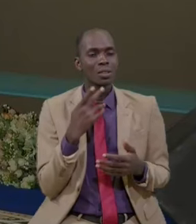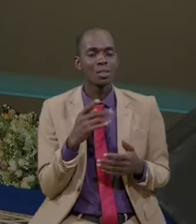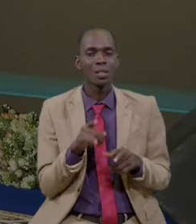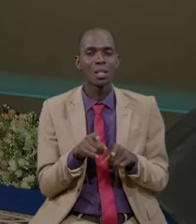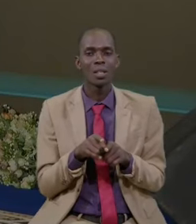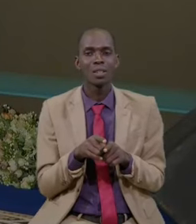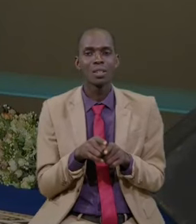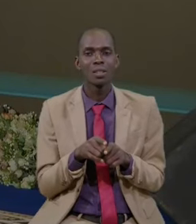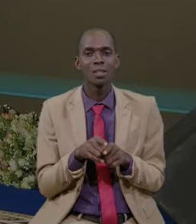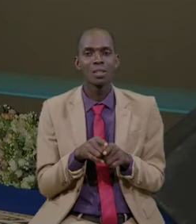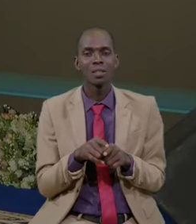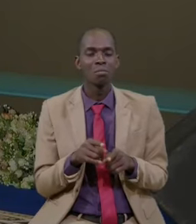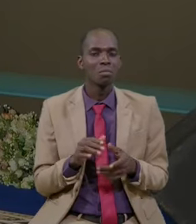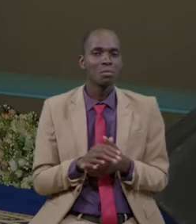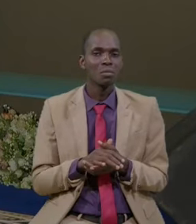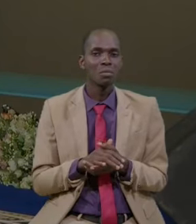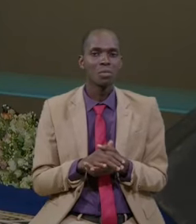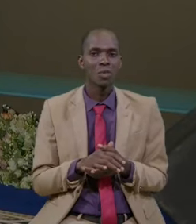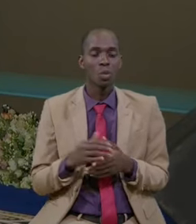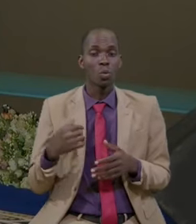embrasse la chair. Ensuite,